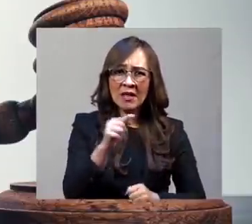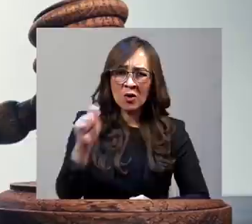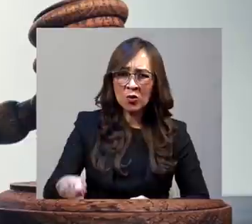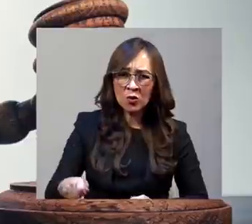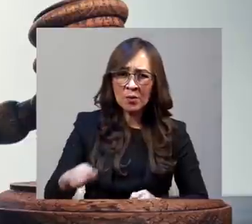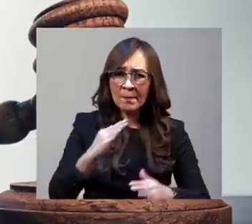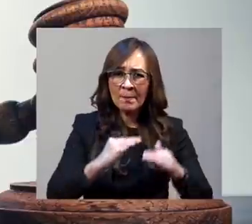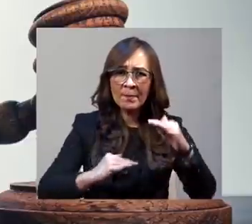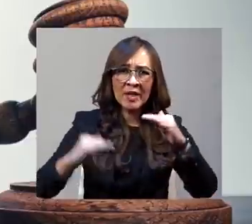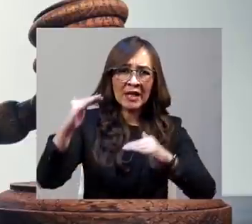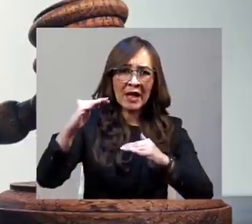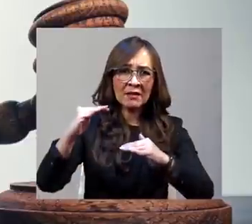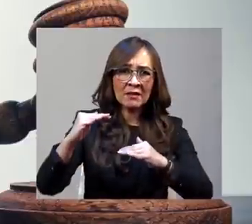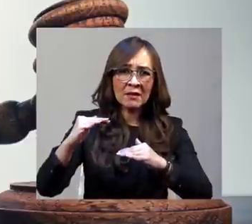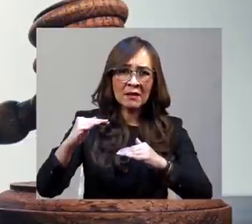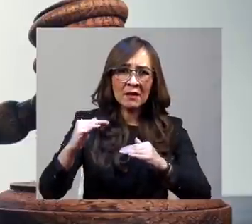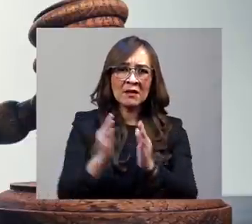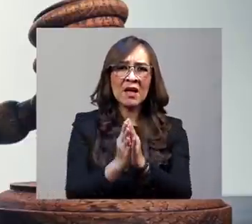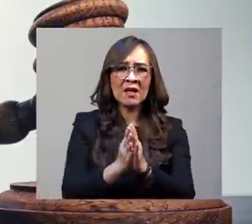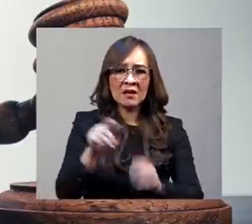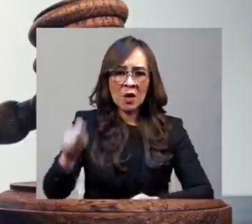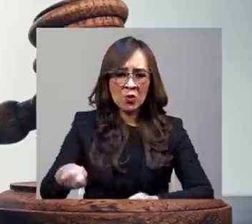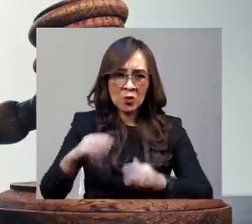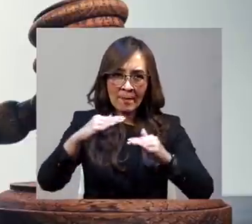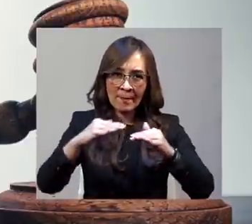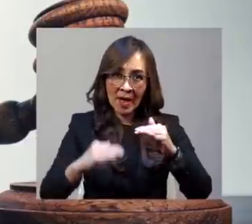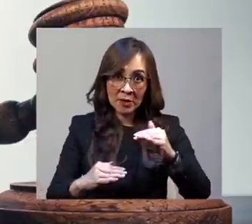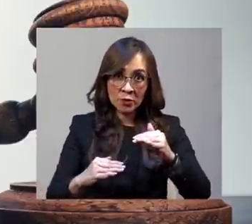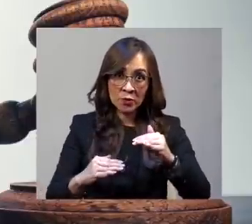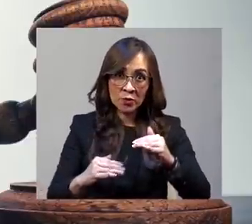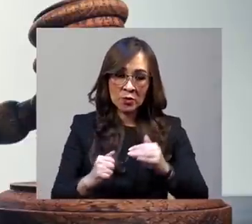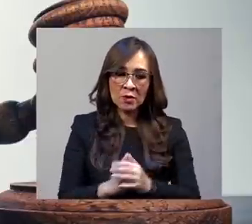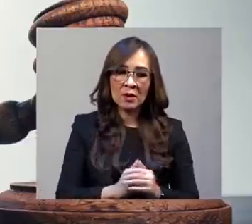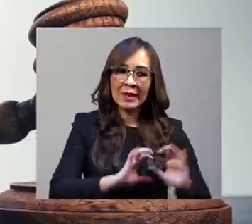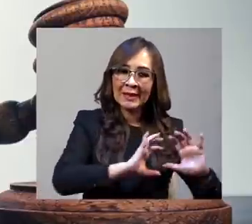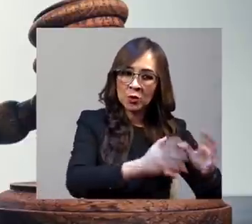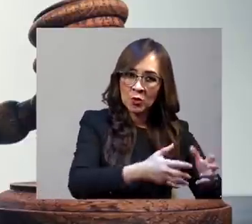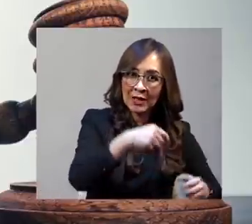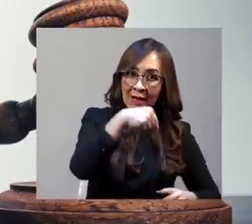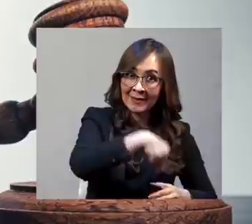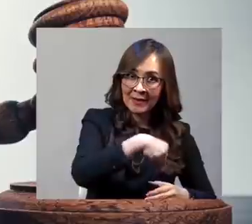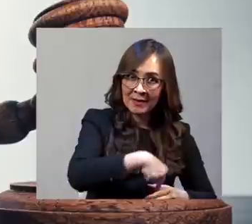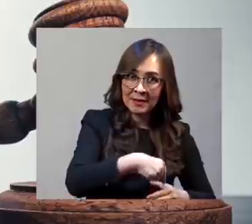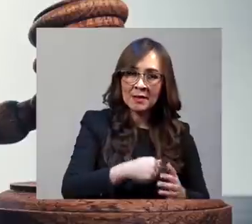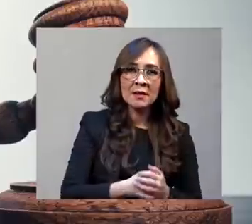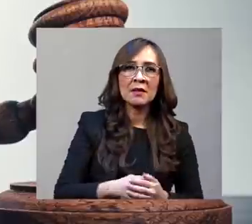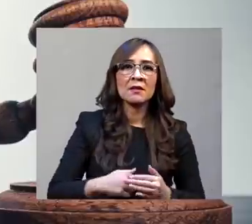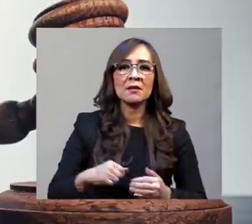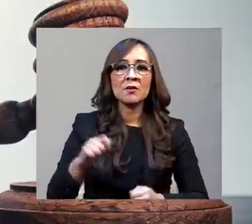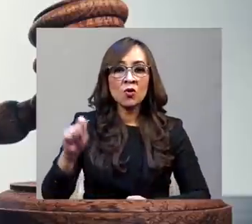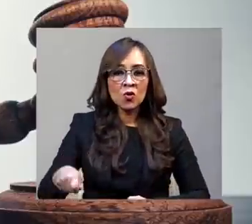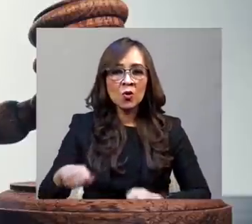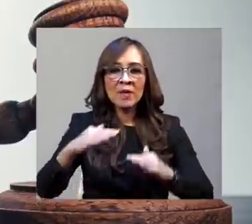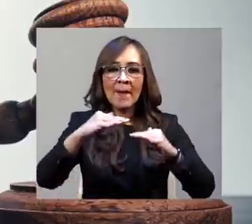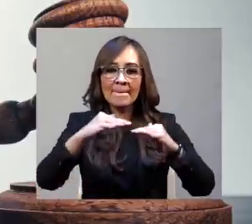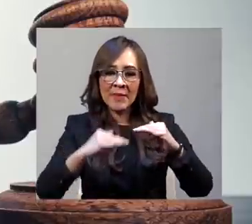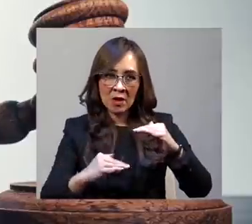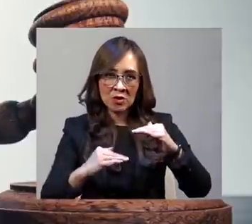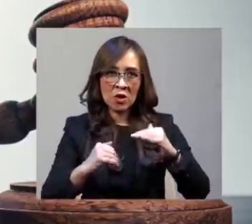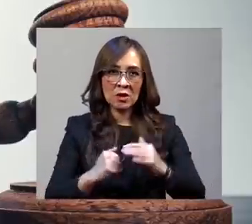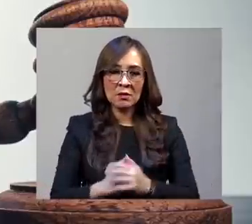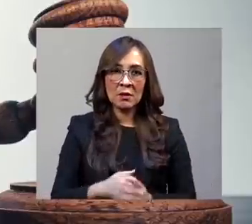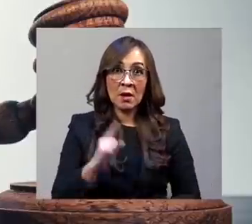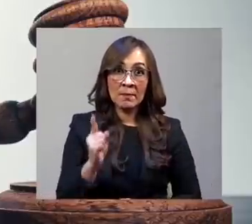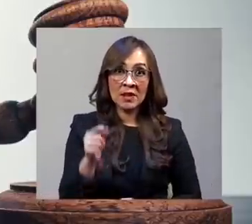hukum kemerosotan. Karena apapun dari dunia ini merosot. Makanya Paulus bilang apa? Meskipun